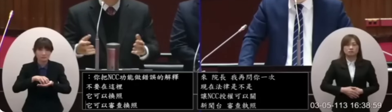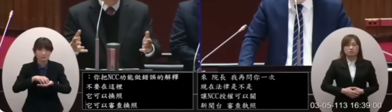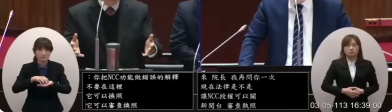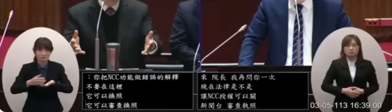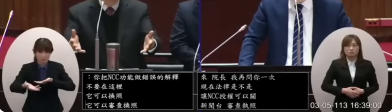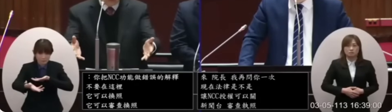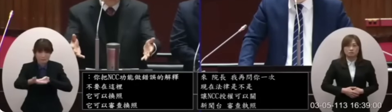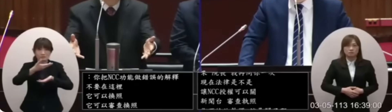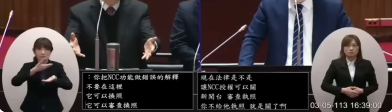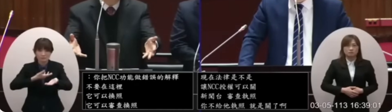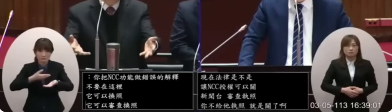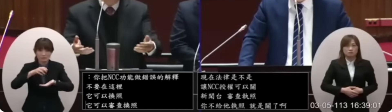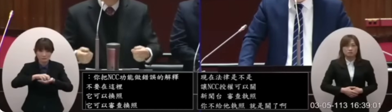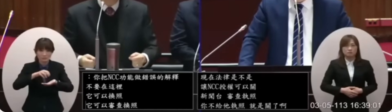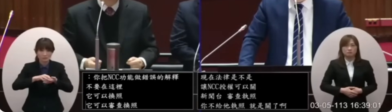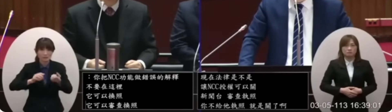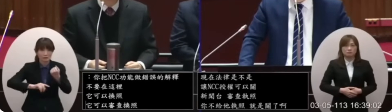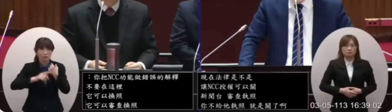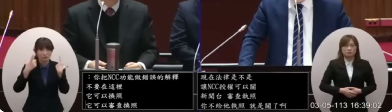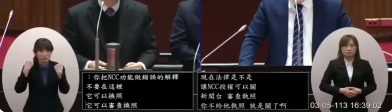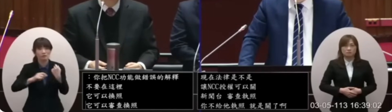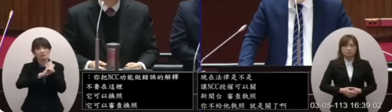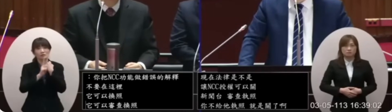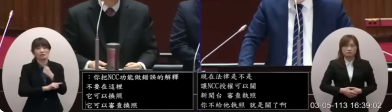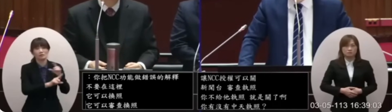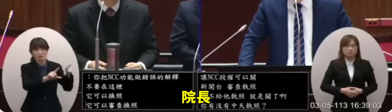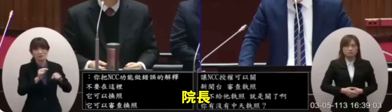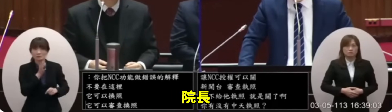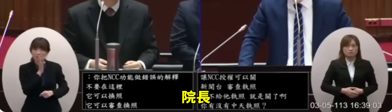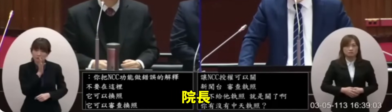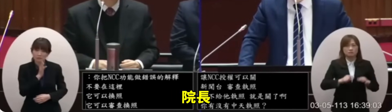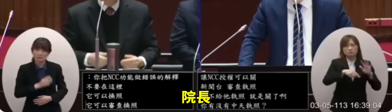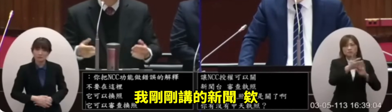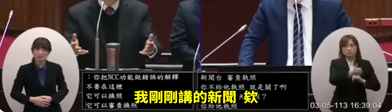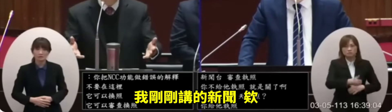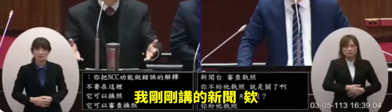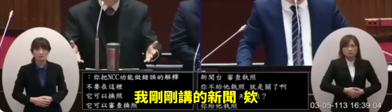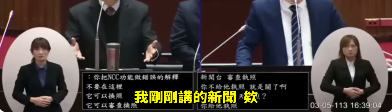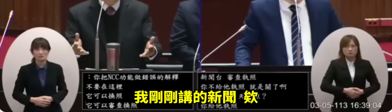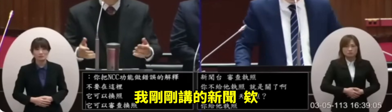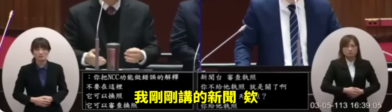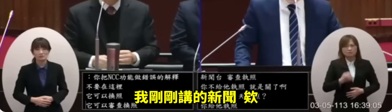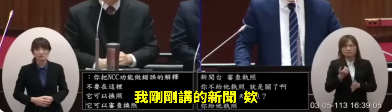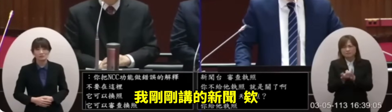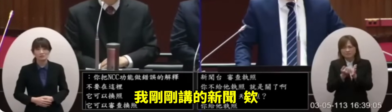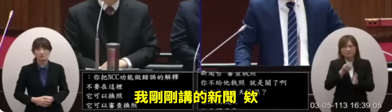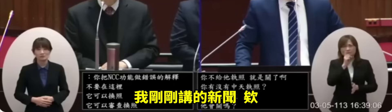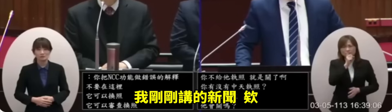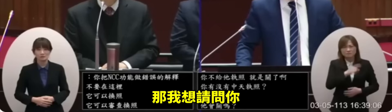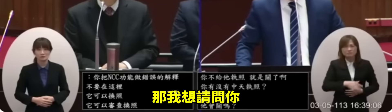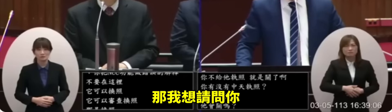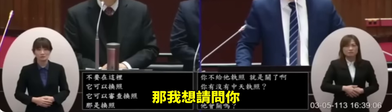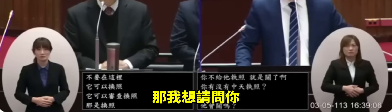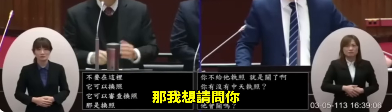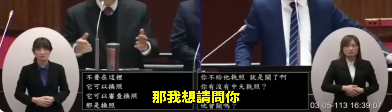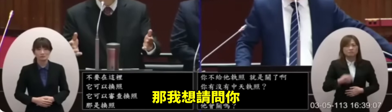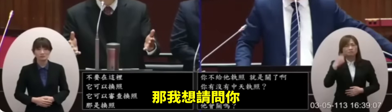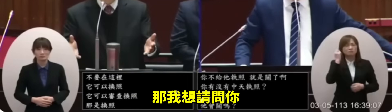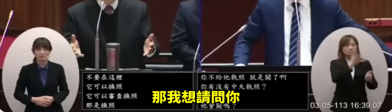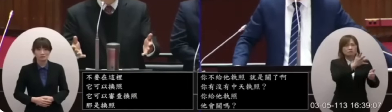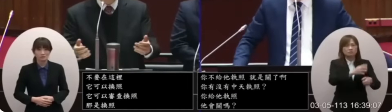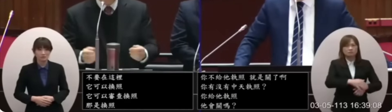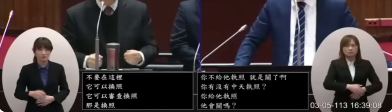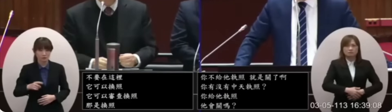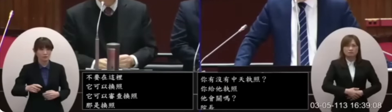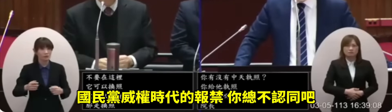要规定。 换照制度本来就是法律规定的、 啊。对啊。 院长， 那我们不是 我刚讲新闻 吗？ 那我想请问你啊，